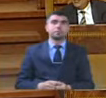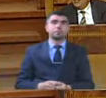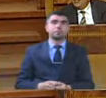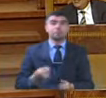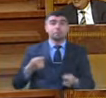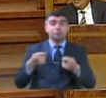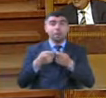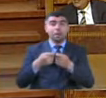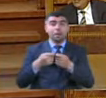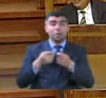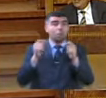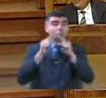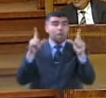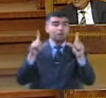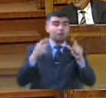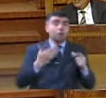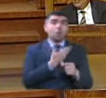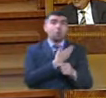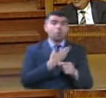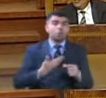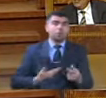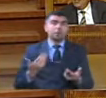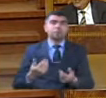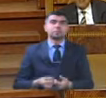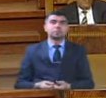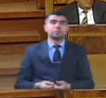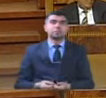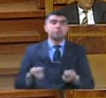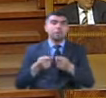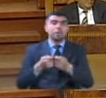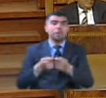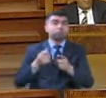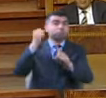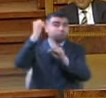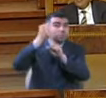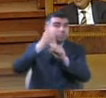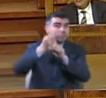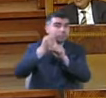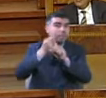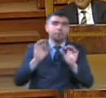تظهر أن الحكومة ما بدلتش مجهود كبير